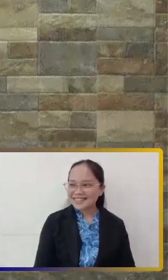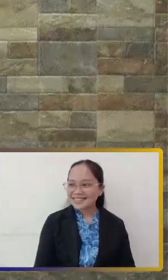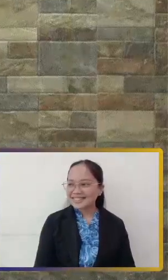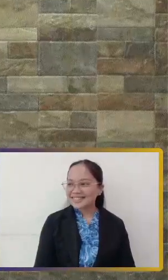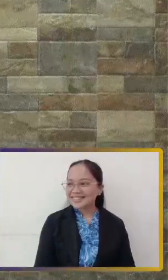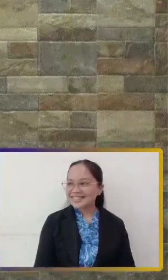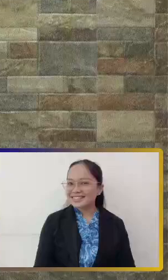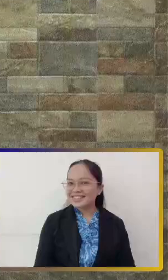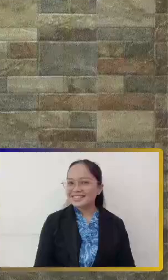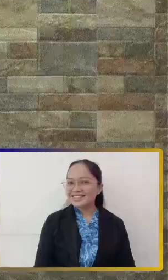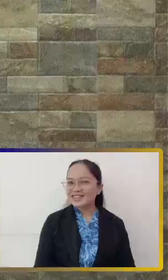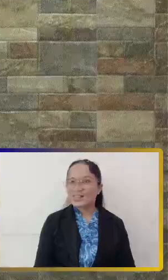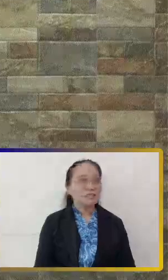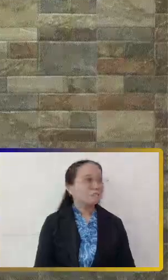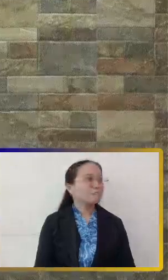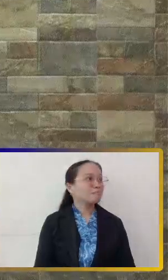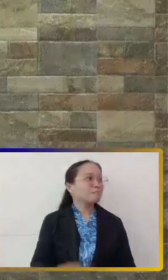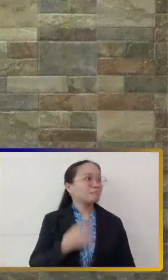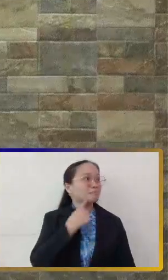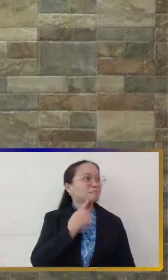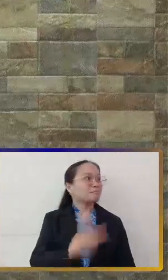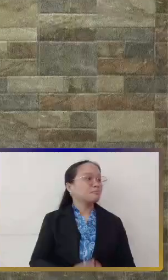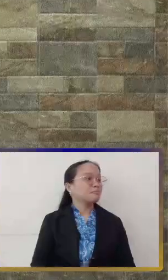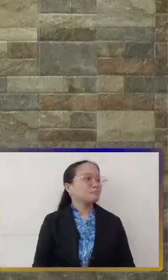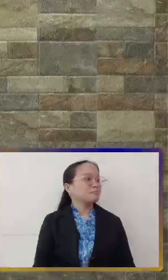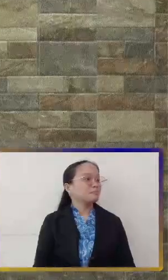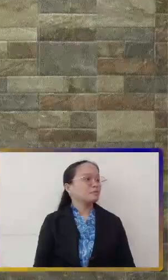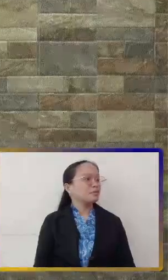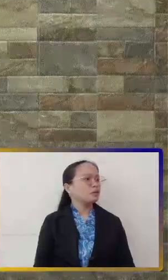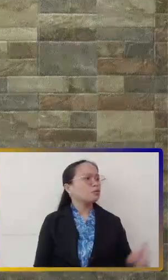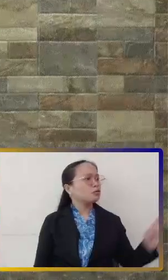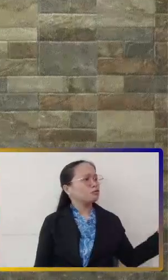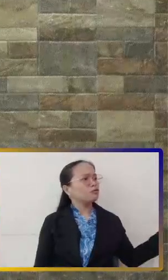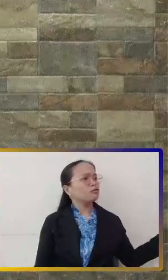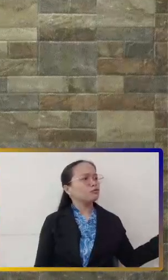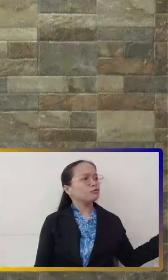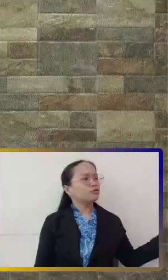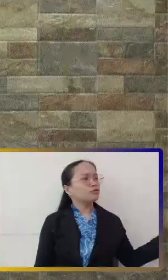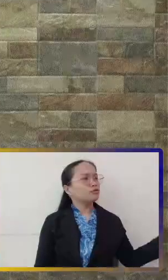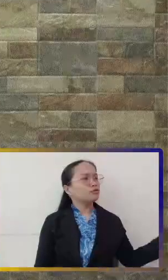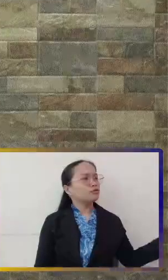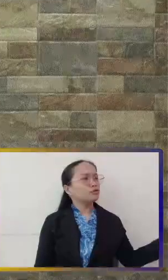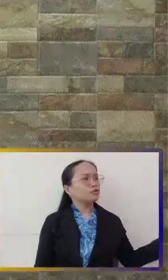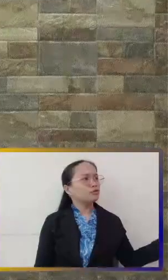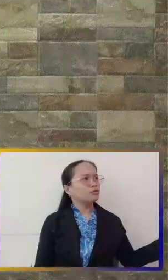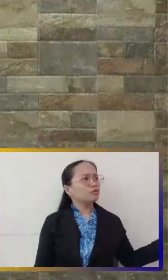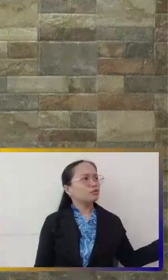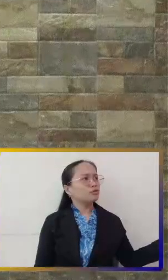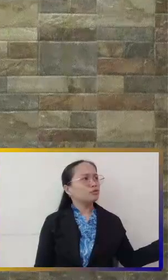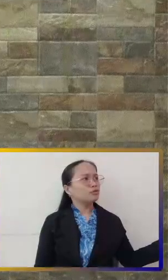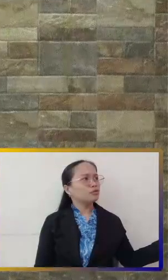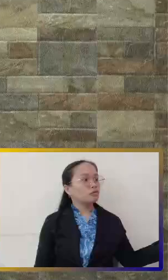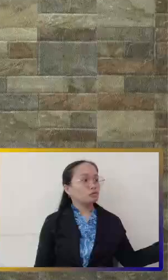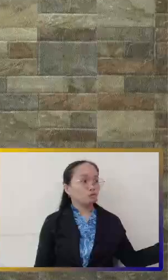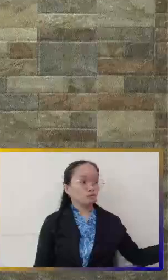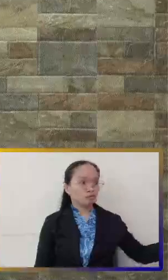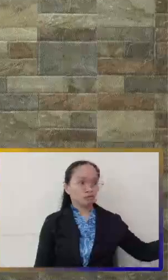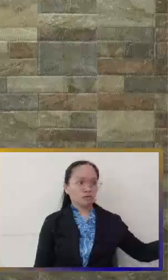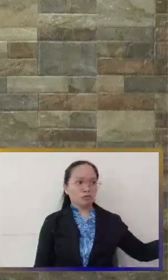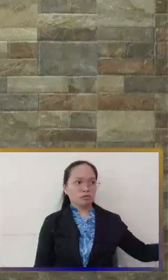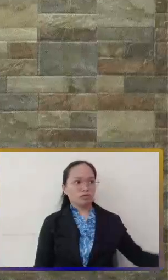But you know what? Hindi sila passive, sabi ko. Alam niyo sa yung hungering